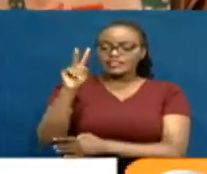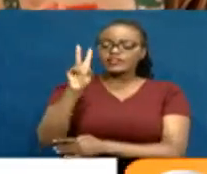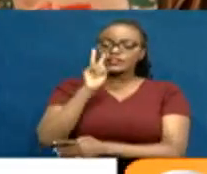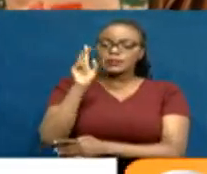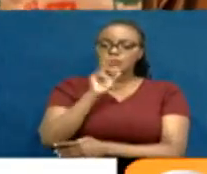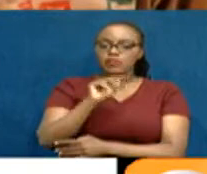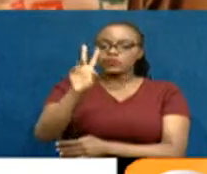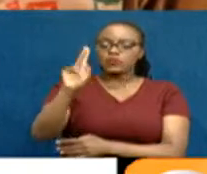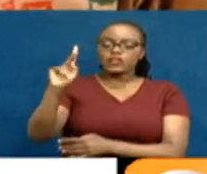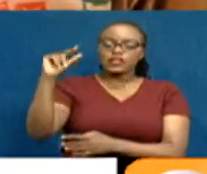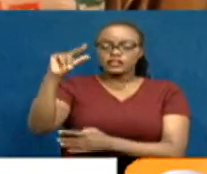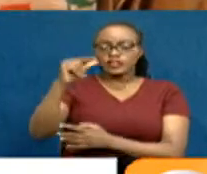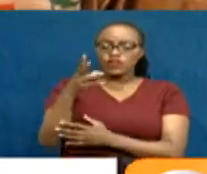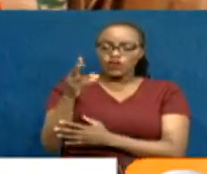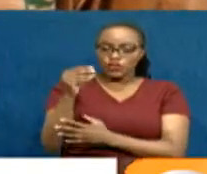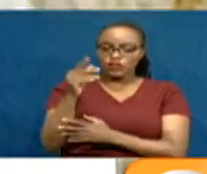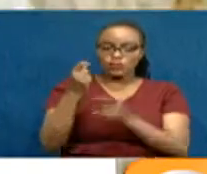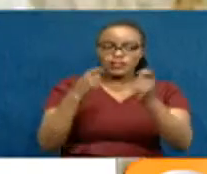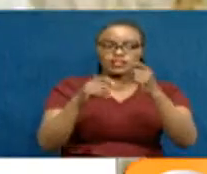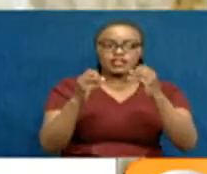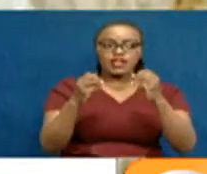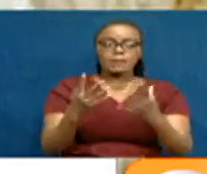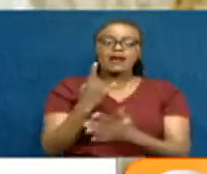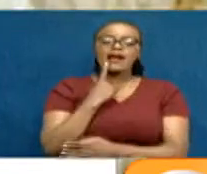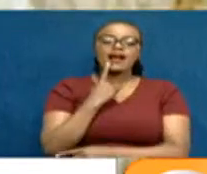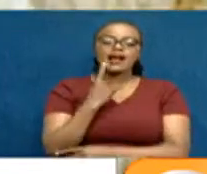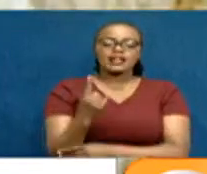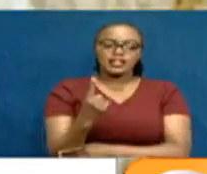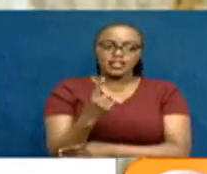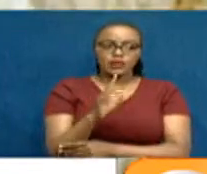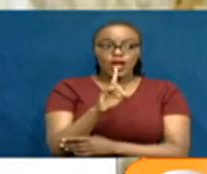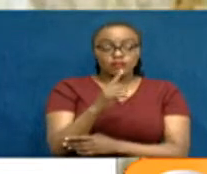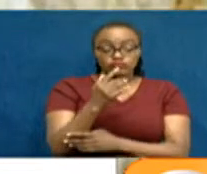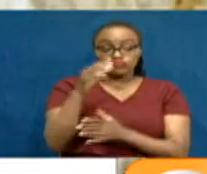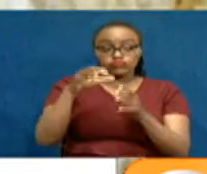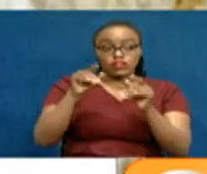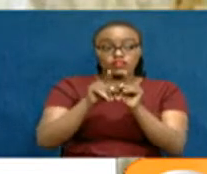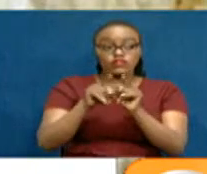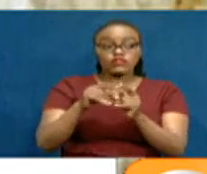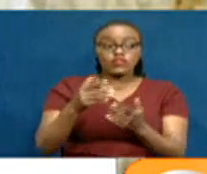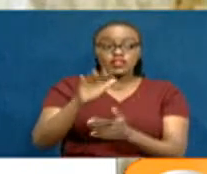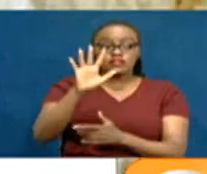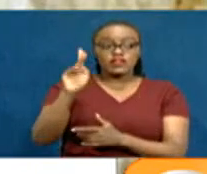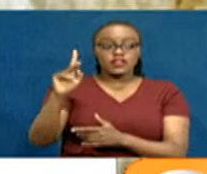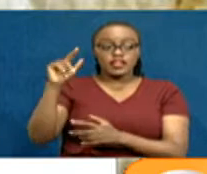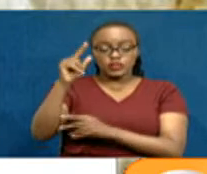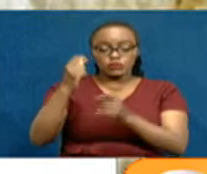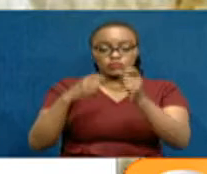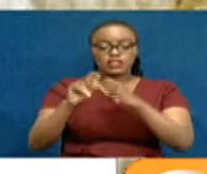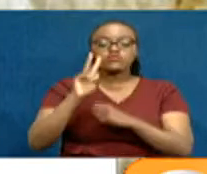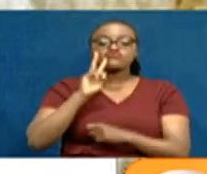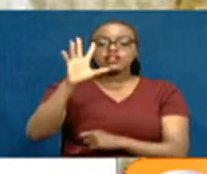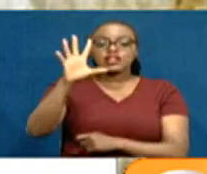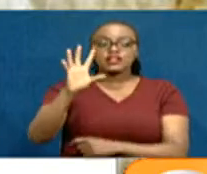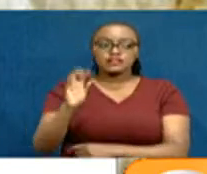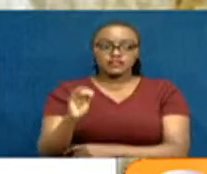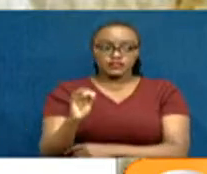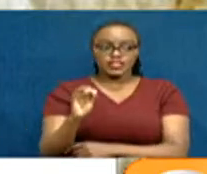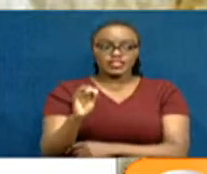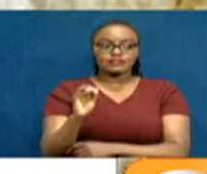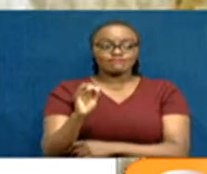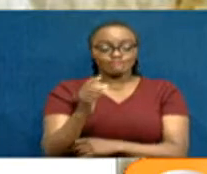pakiti ya kilo 2 ya unga itauzwa kwa shilingi 100, pakiti ya unga ya kilo 5 ikiuzwa kwa shilingi